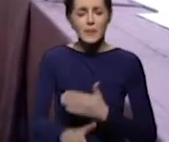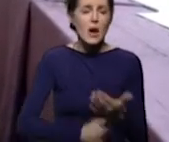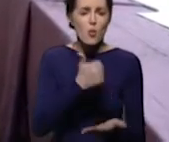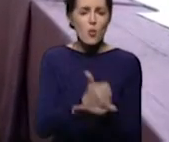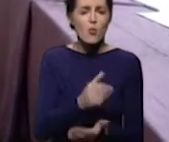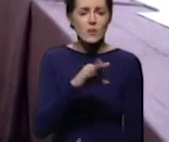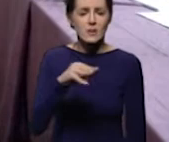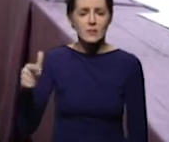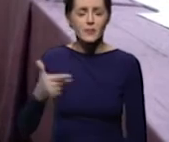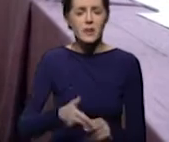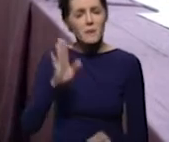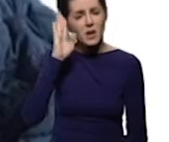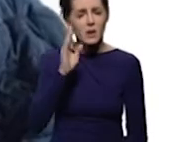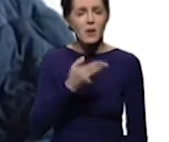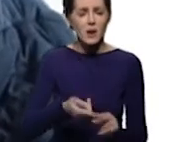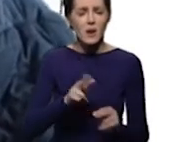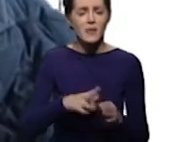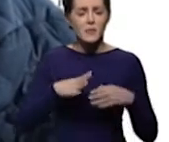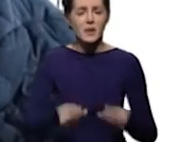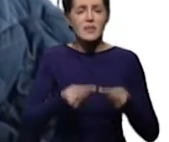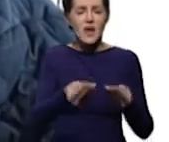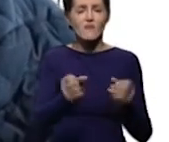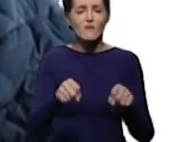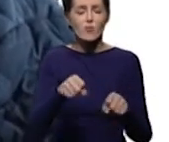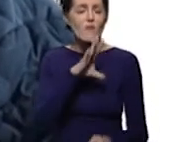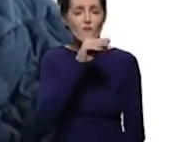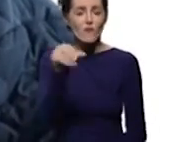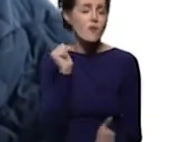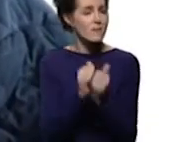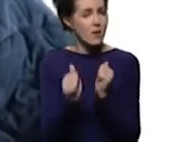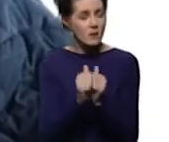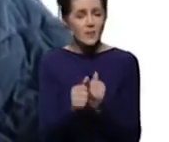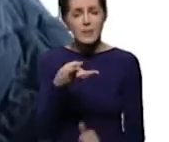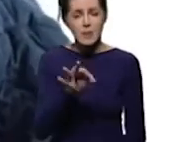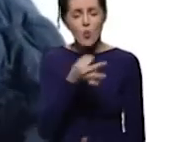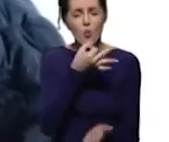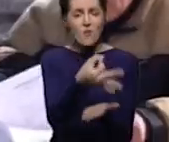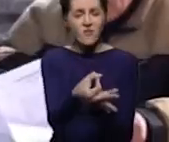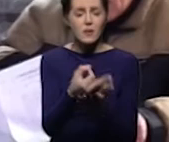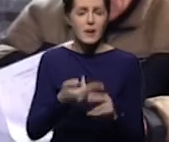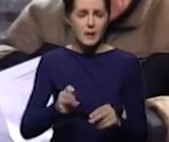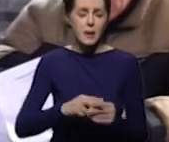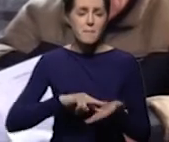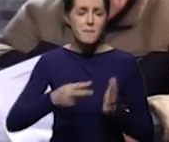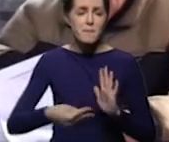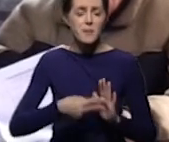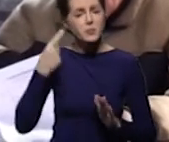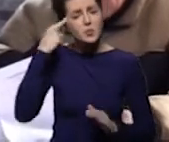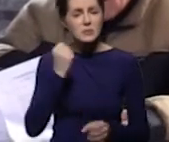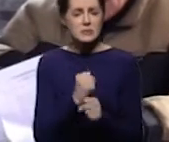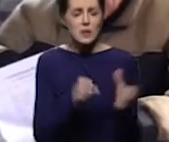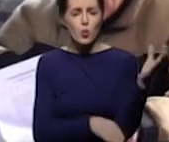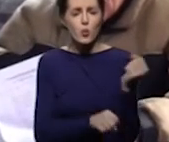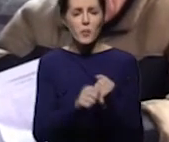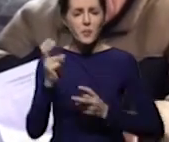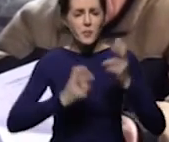ОТГ Валерій Дугильний надав можливість висловитися кожному. Та відповідає, планує цьогоріч створити комунальне